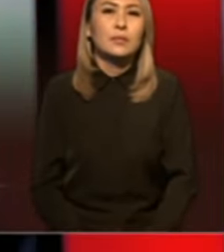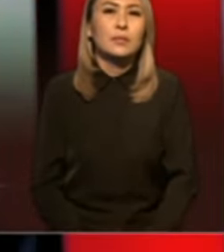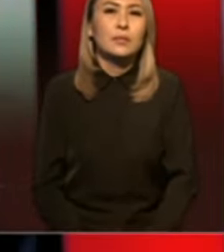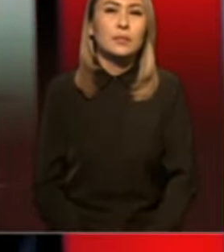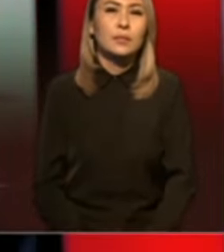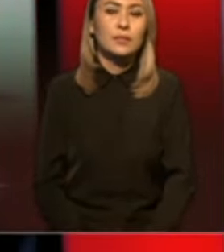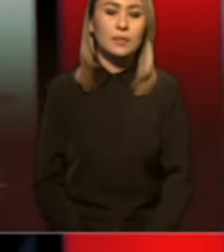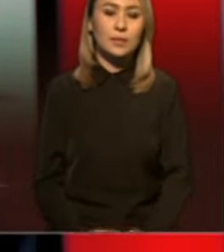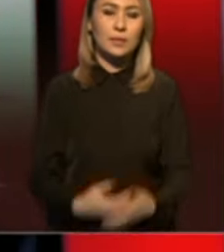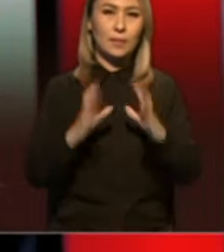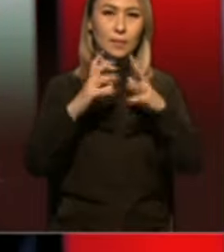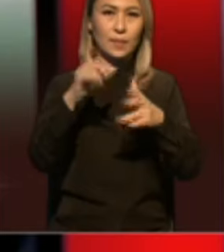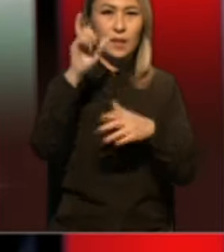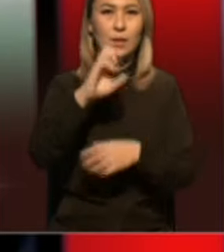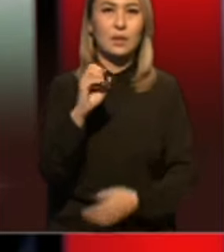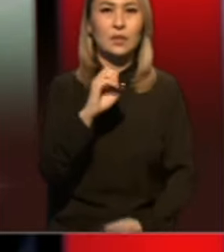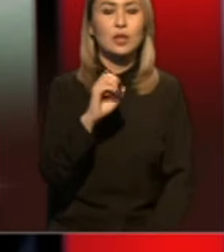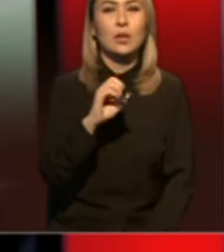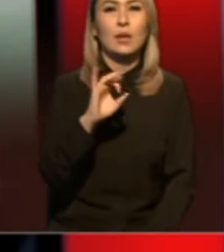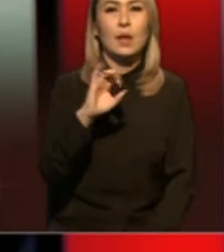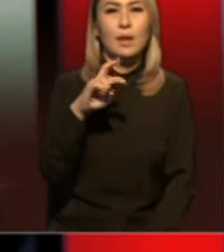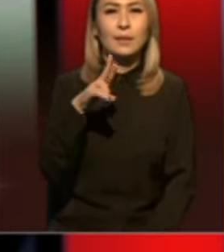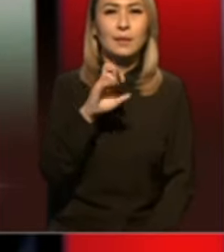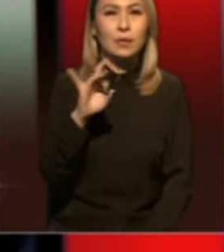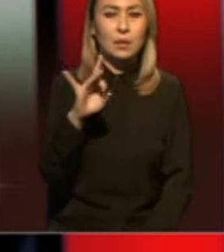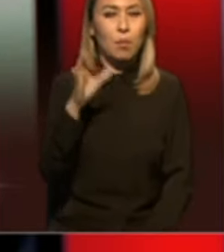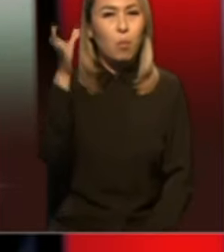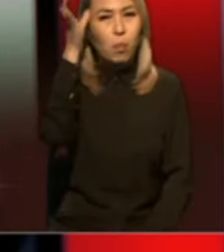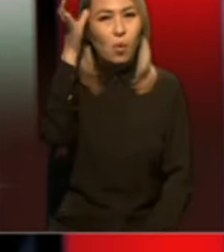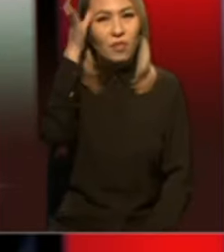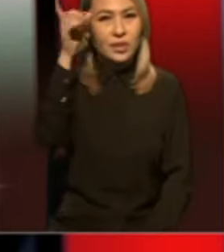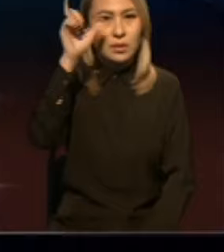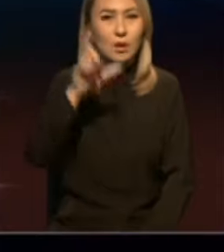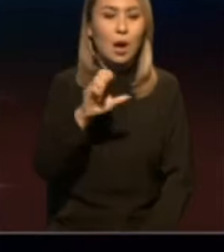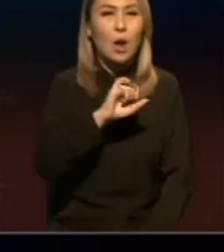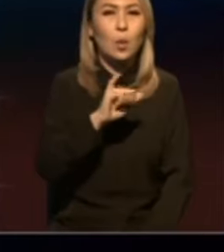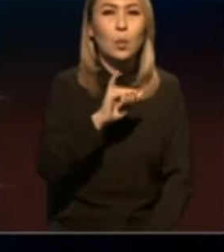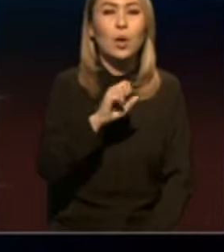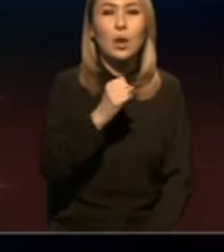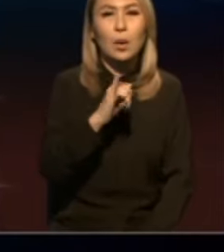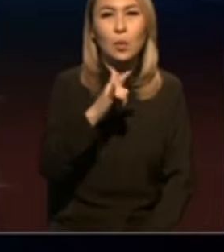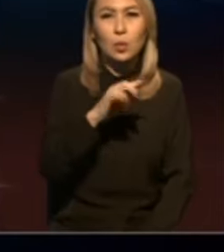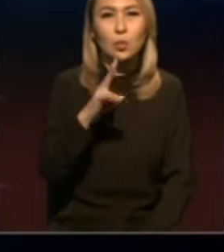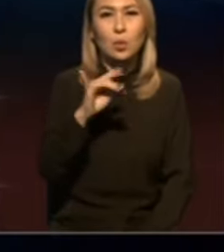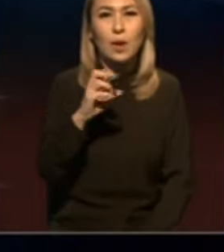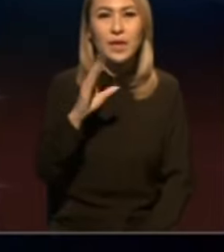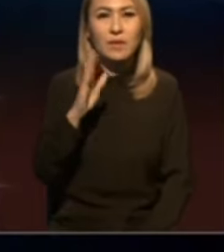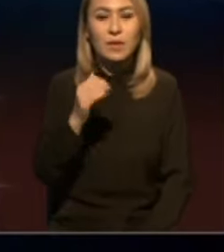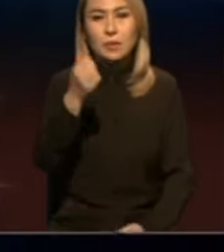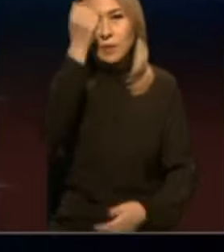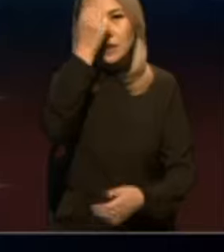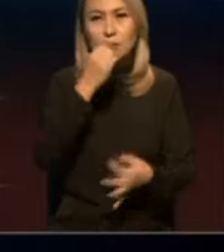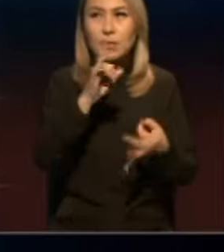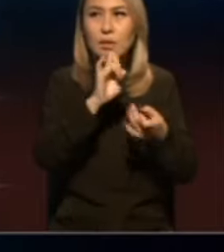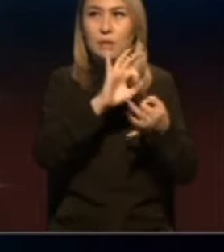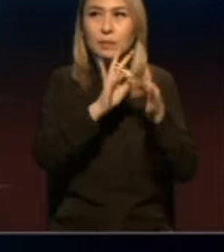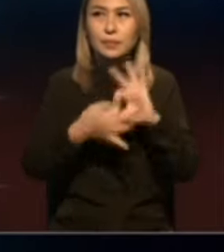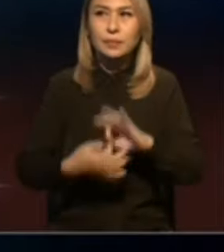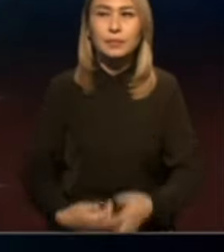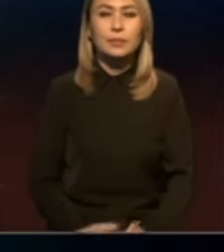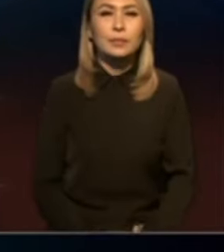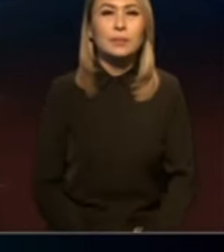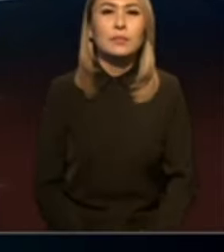Халықаралық сарапшы Ерзенжан Бинали Йылдырым университетінің профессоры Айнұр Ноғаева бізге байланысқа шықты. Кеңінен талқылап бердіңіз, түсіндіріп. Рахмет айтамыз сізге